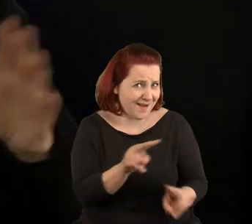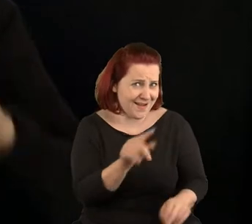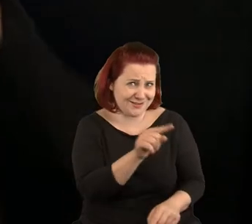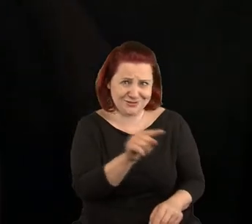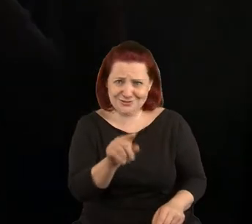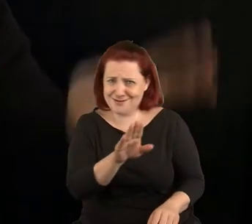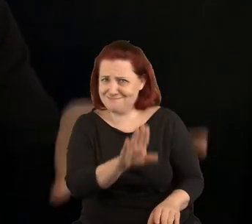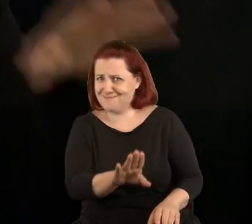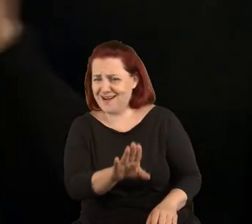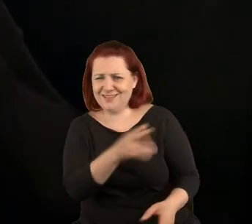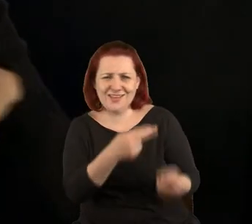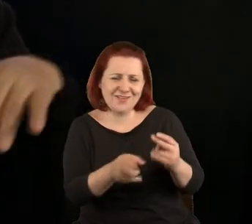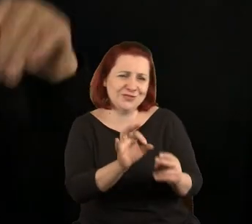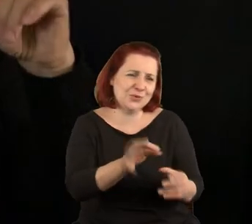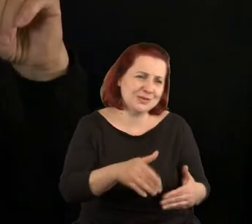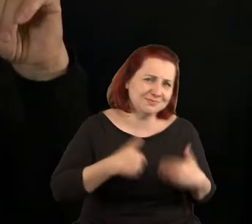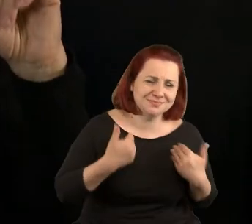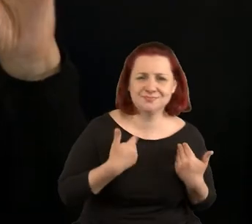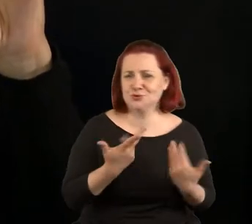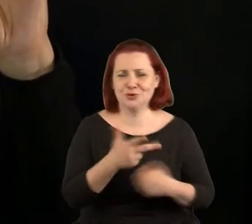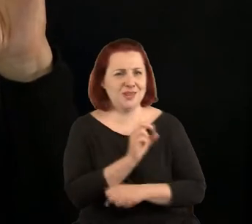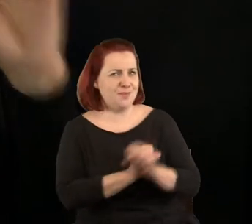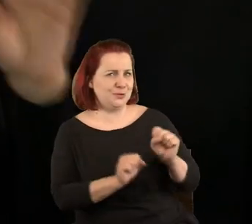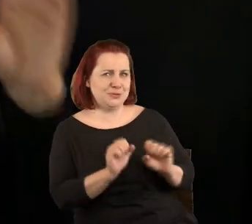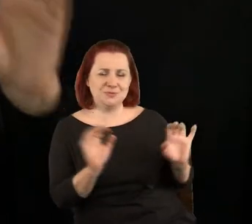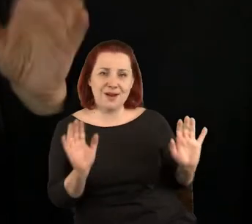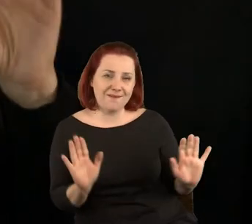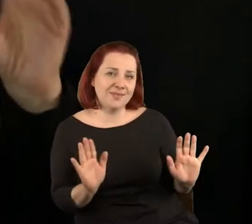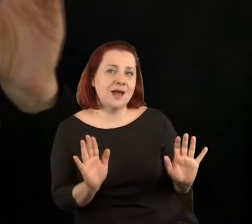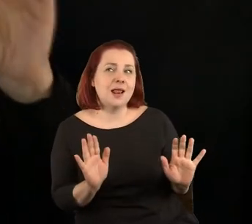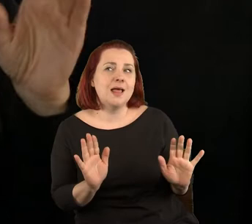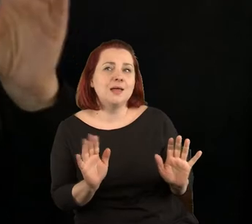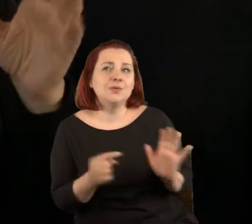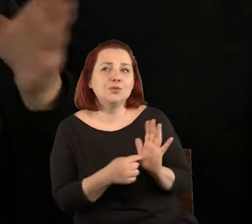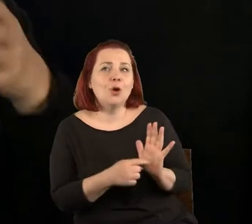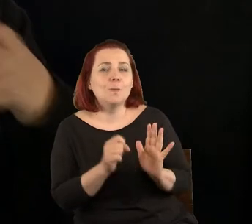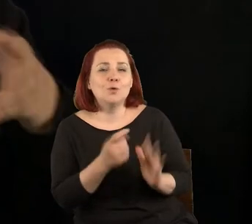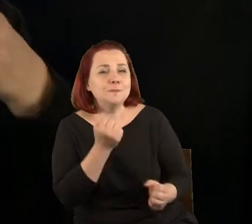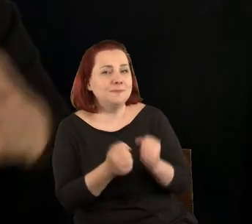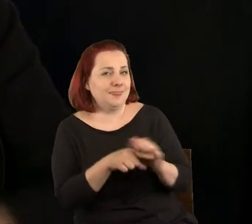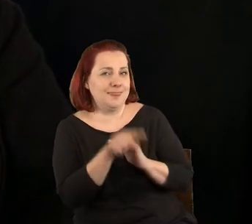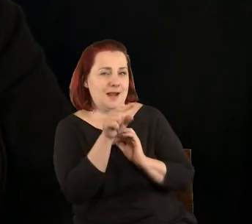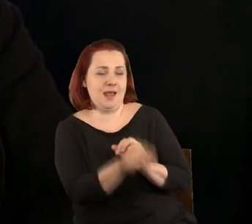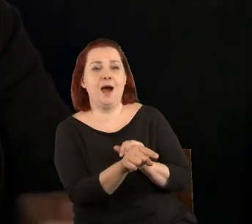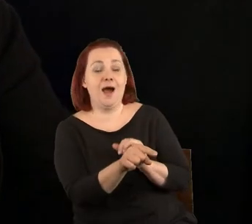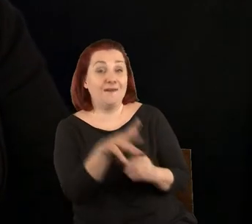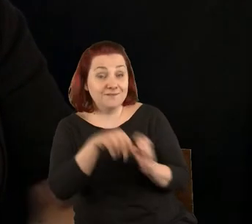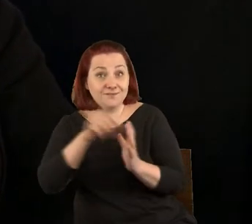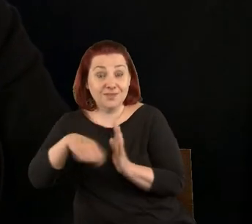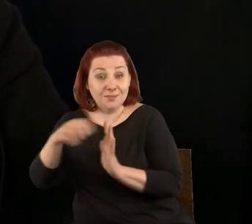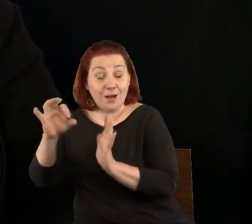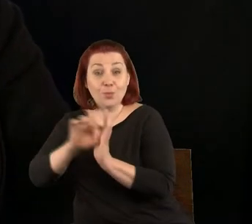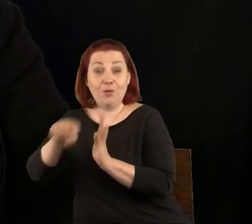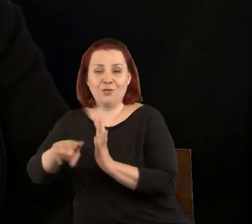coś, niezależnie od sprawność czy niepełnosprawność, która jakby stanowi trudność. Tak? Dla ciebie w tym filmie to akurat